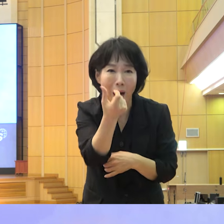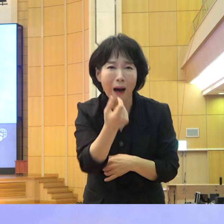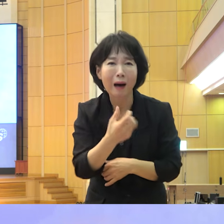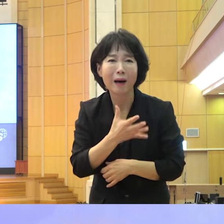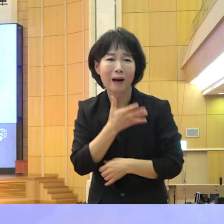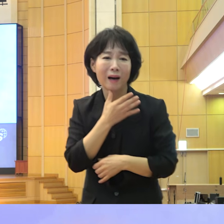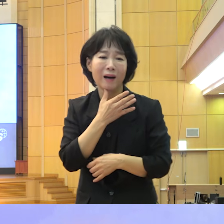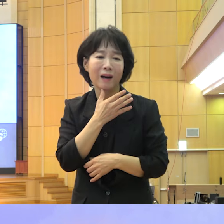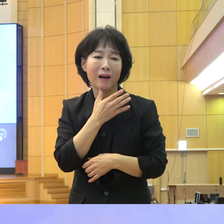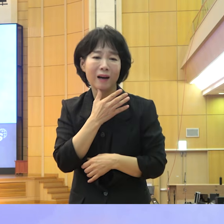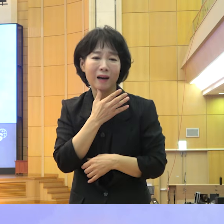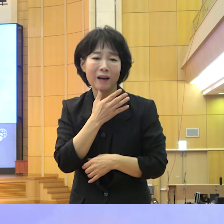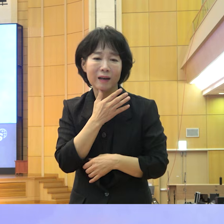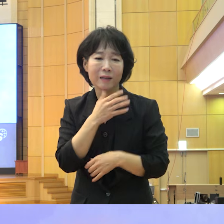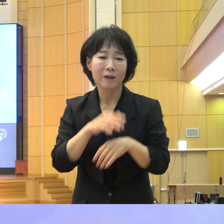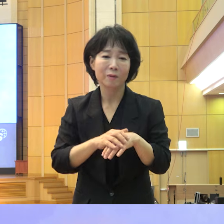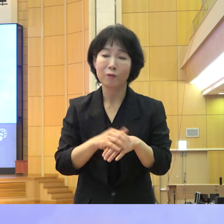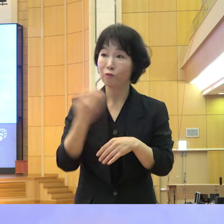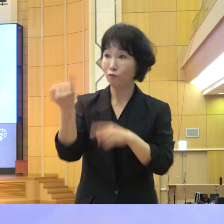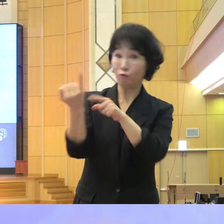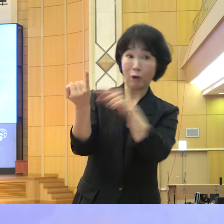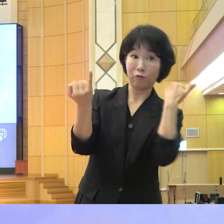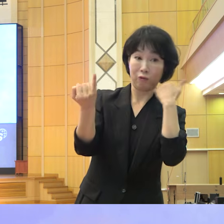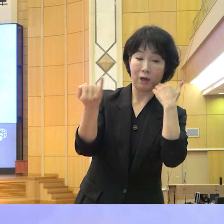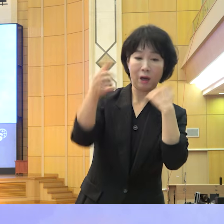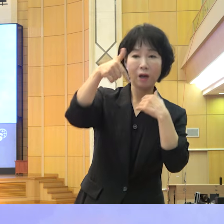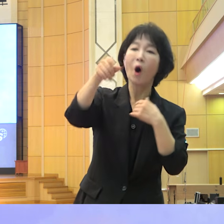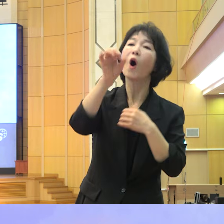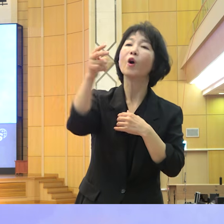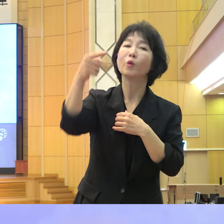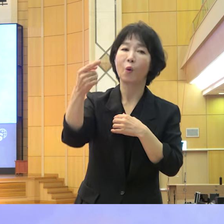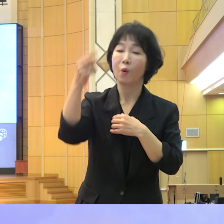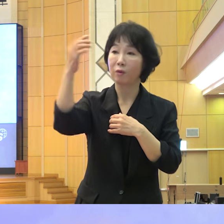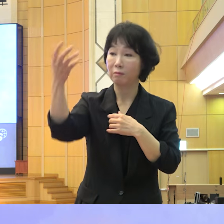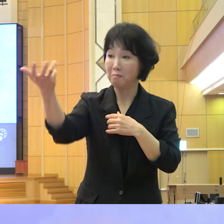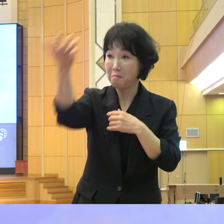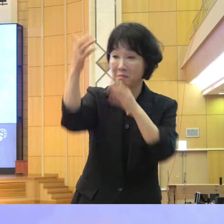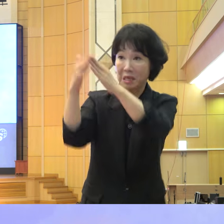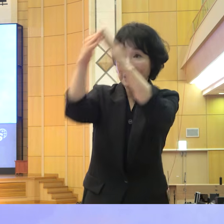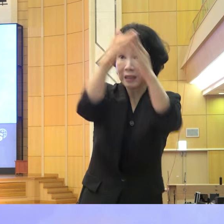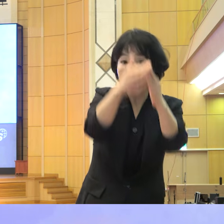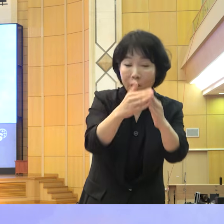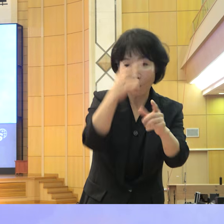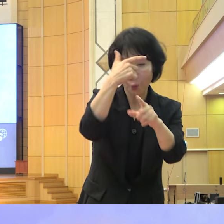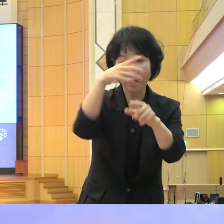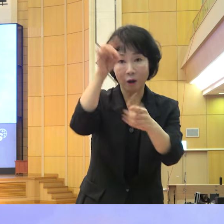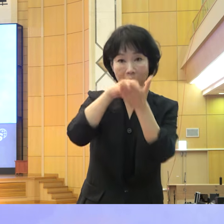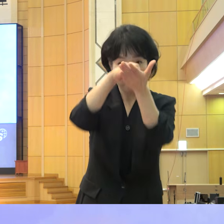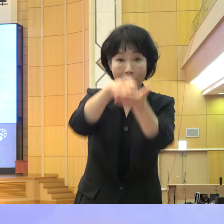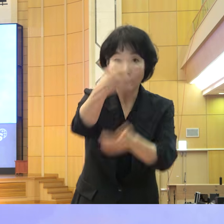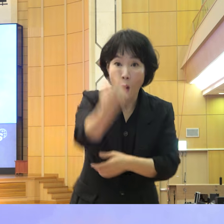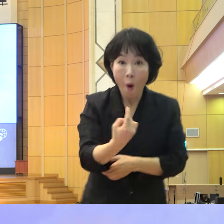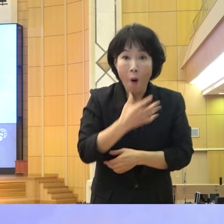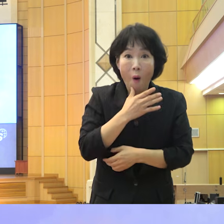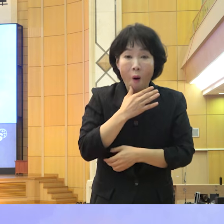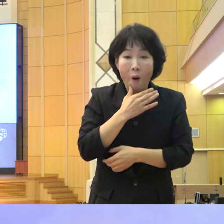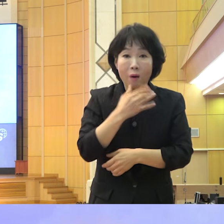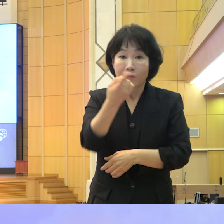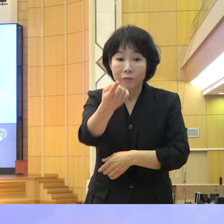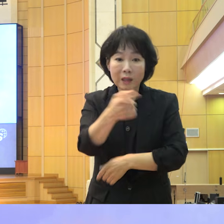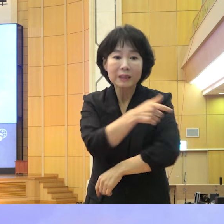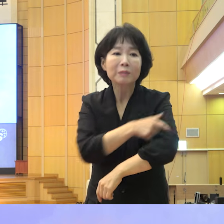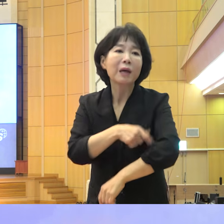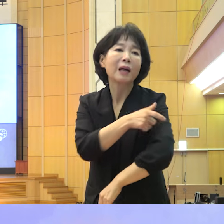정릉에서 이사를 고해동으로 오셔가지고 나오신 분이 계셨는데, 집사님이